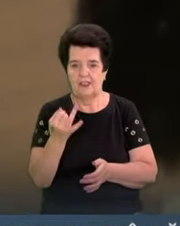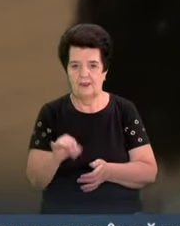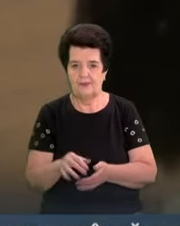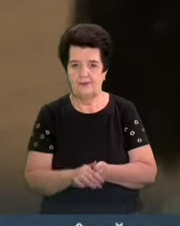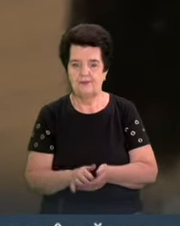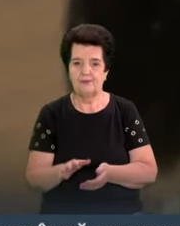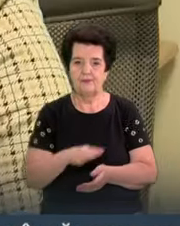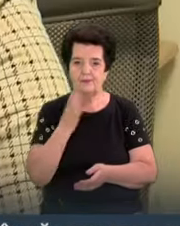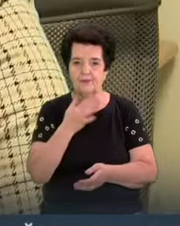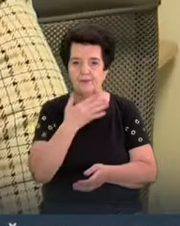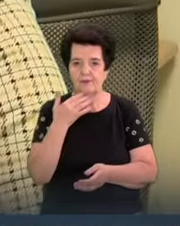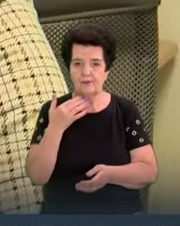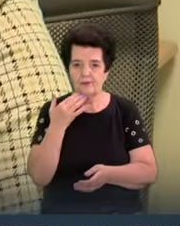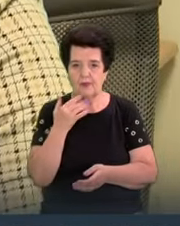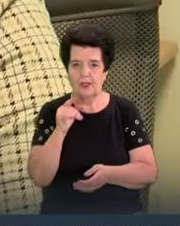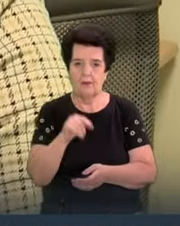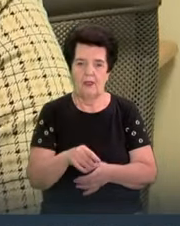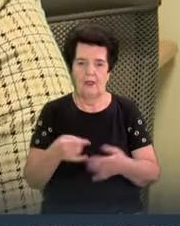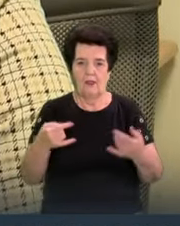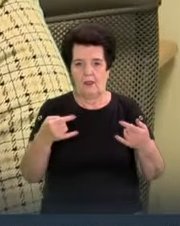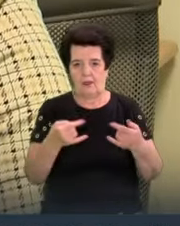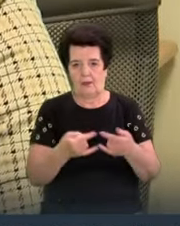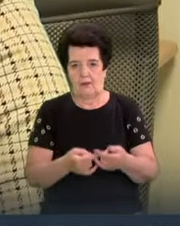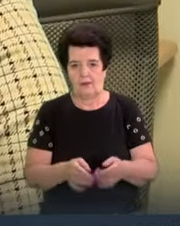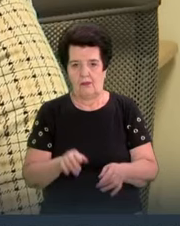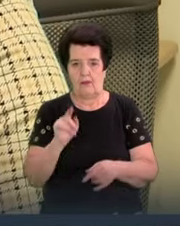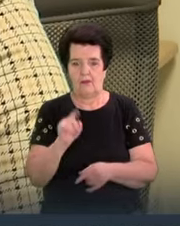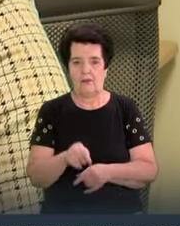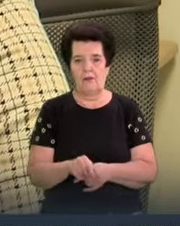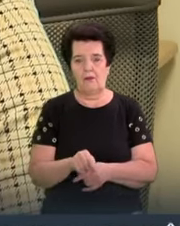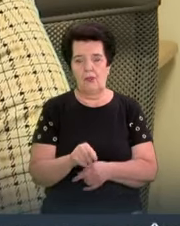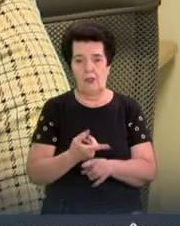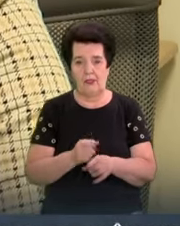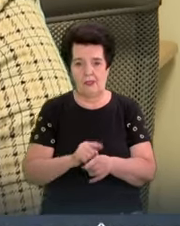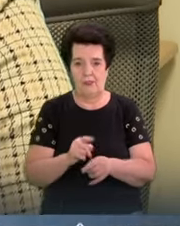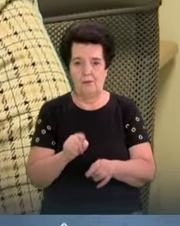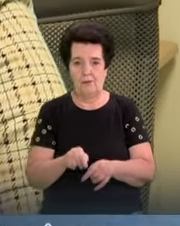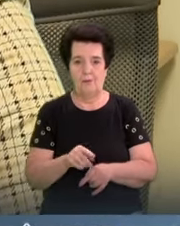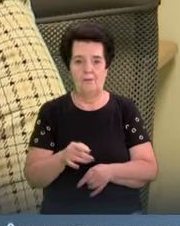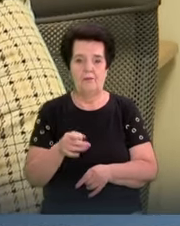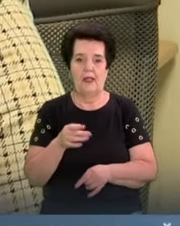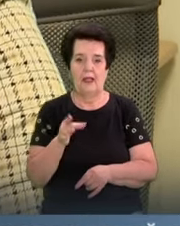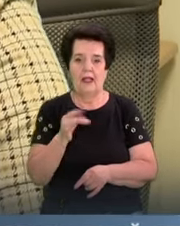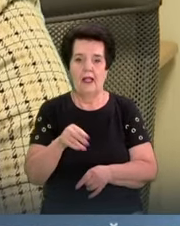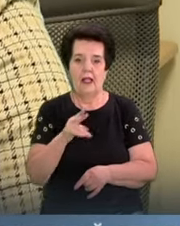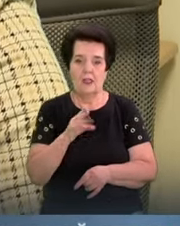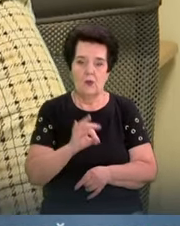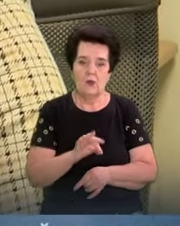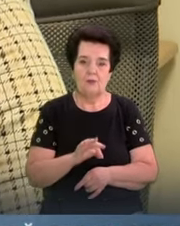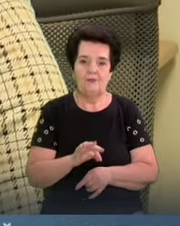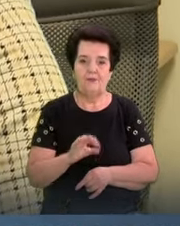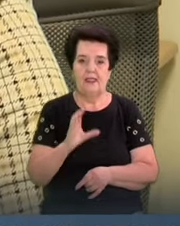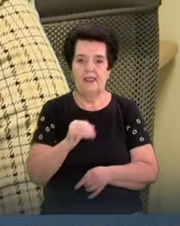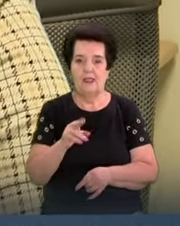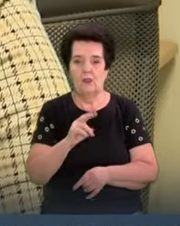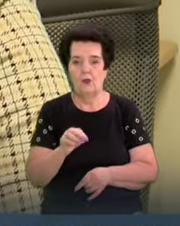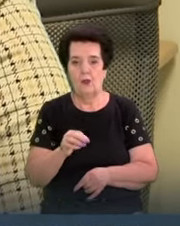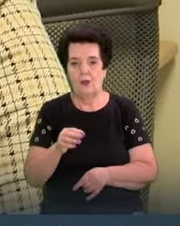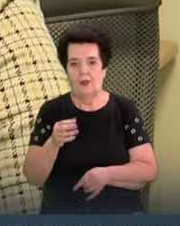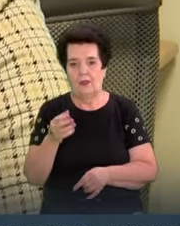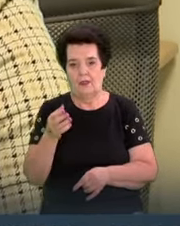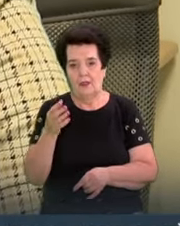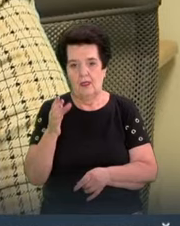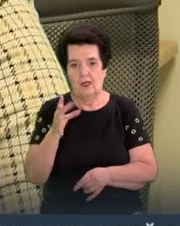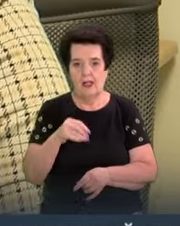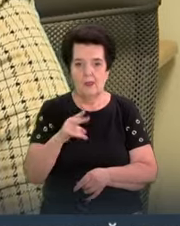multe rubrici, atât pentru televiziune, pentru radio, dar și pentru site-ul Radio Moldova. Dar vrem